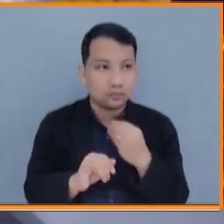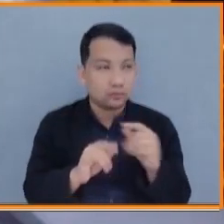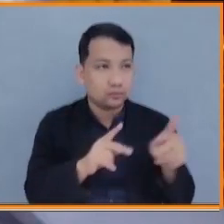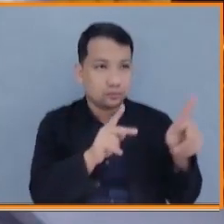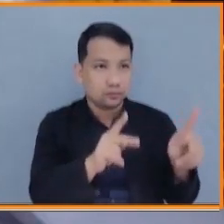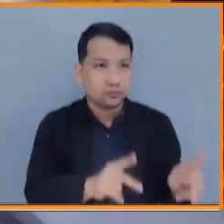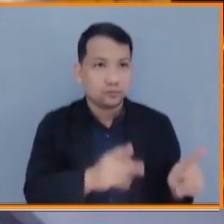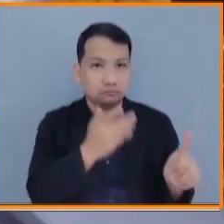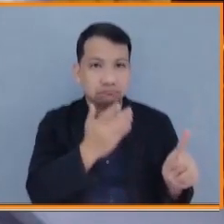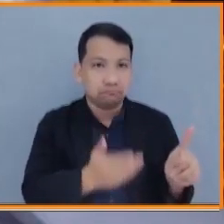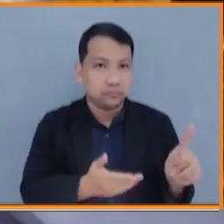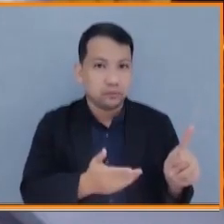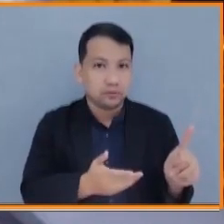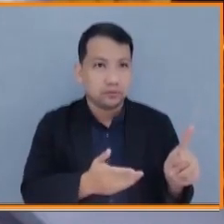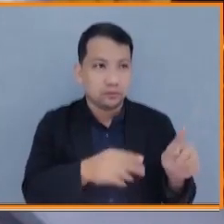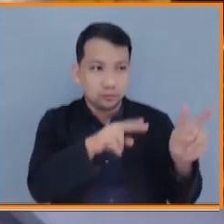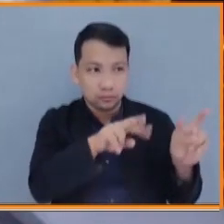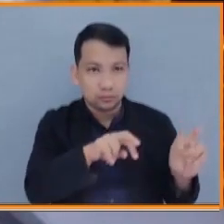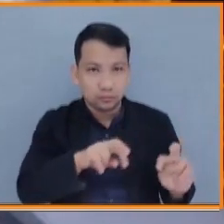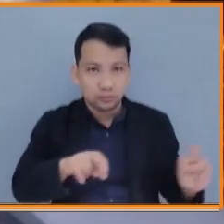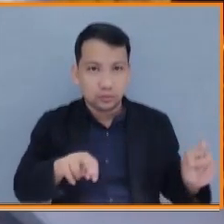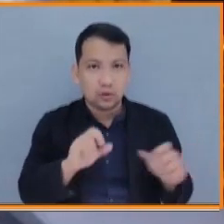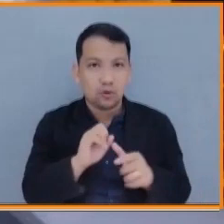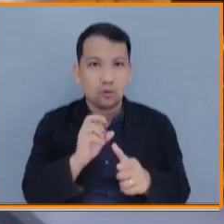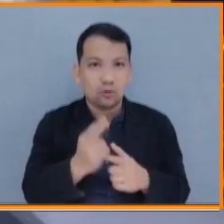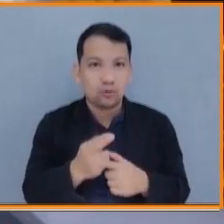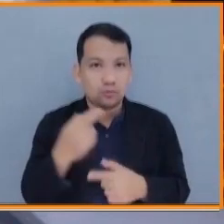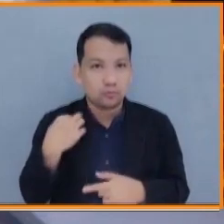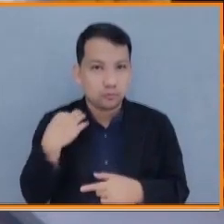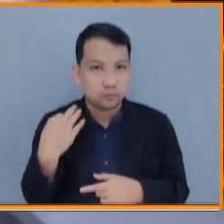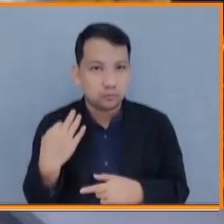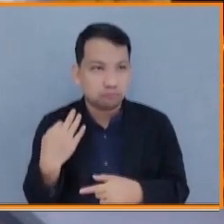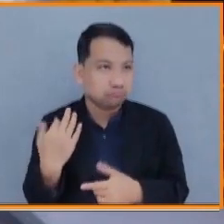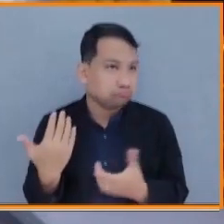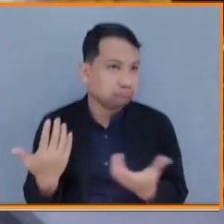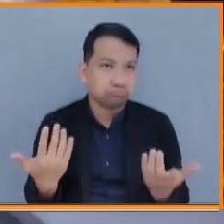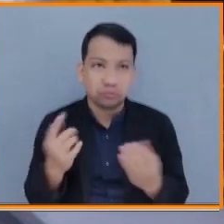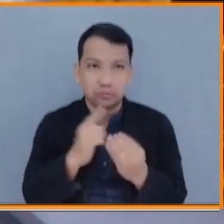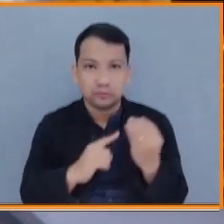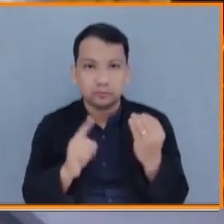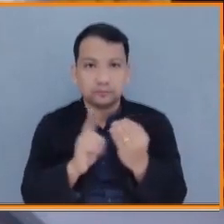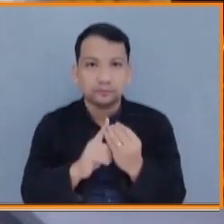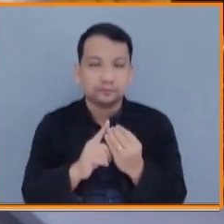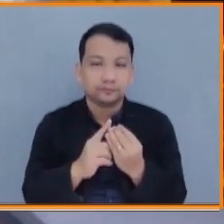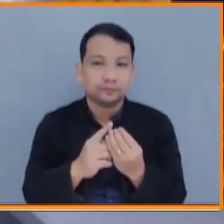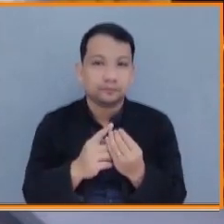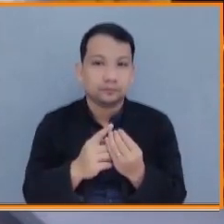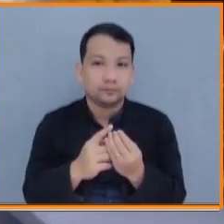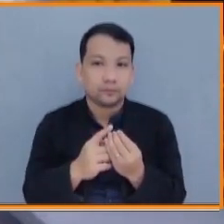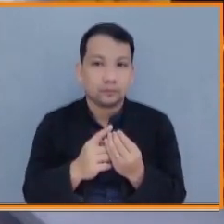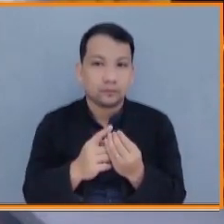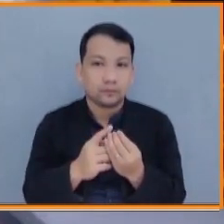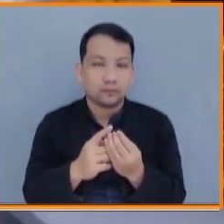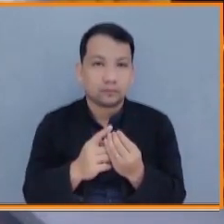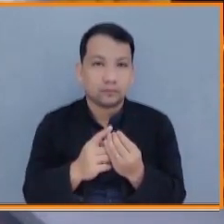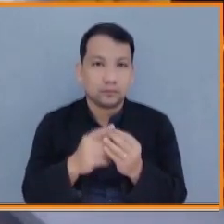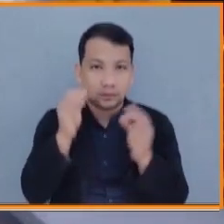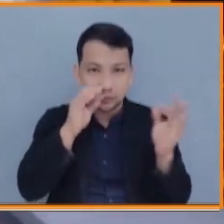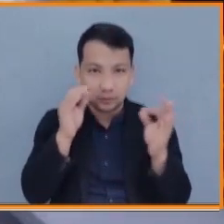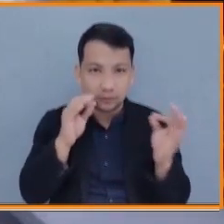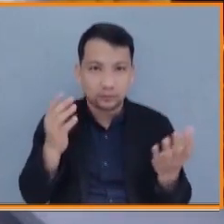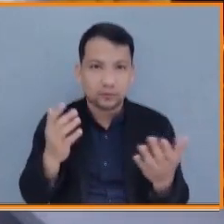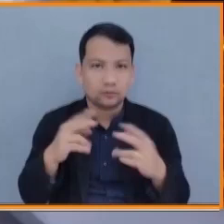inimis gahan o kaya ay voluntary na nag-undergo ng drug treatment or even